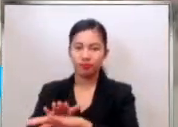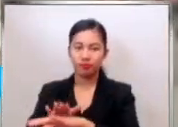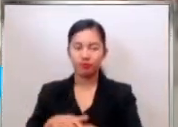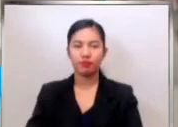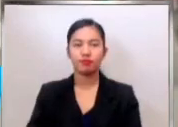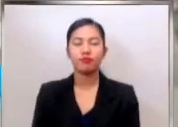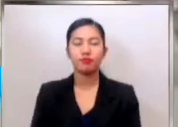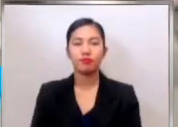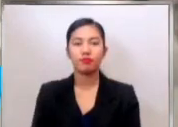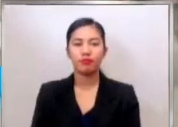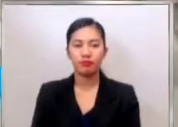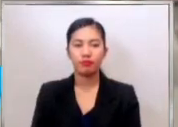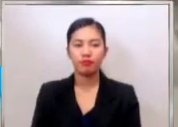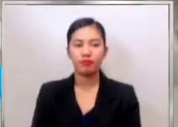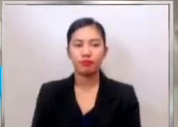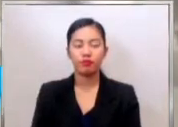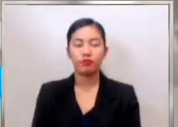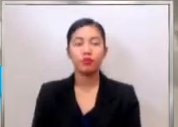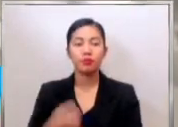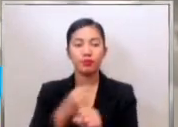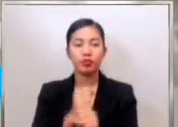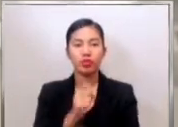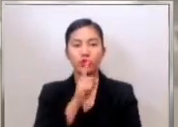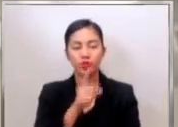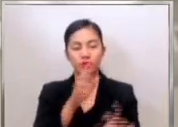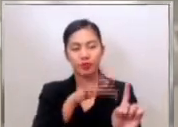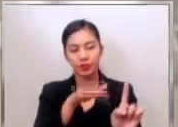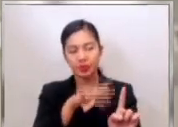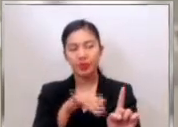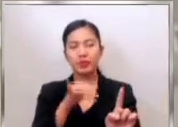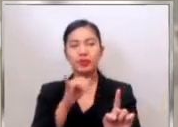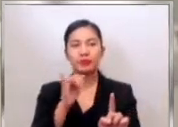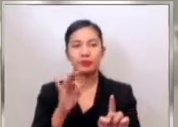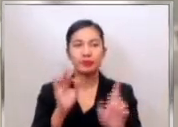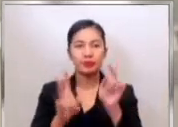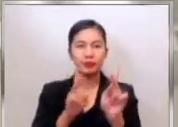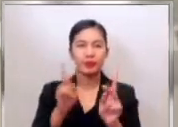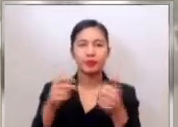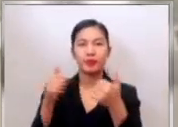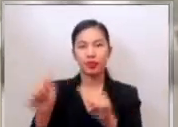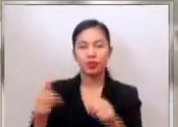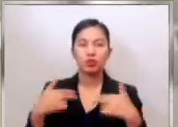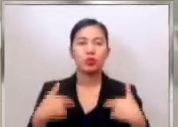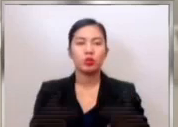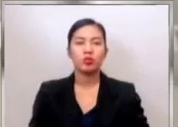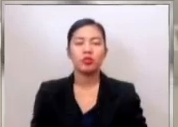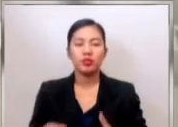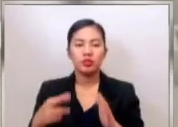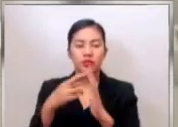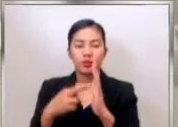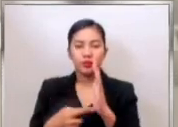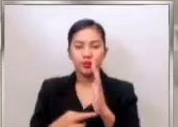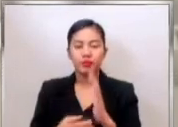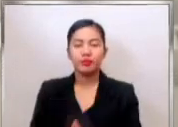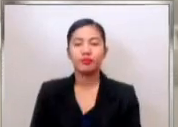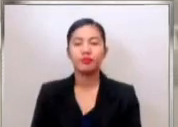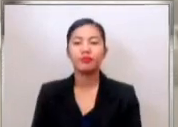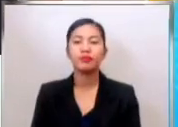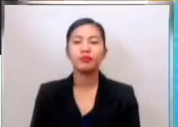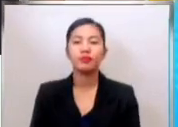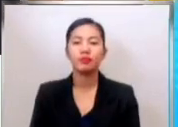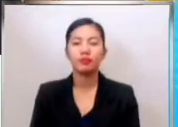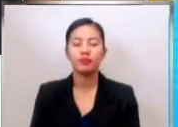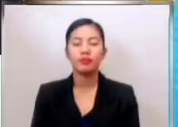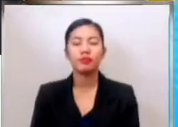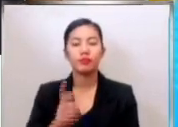District na nandirito para talaga mamonitor kung sumusunod ba yung mga tao sa ipinatutupad na minimum health protocol, Connie. Maraming